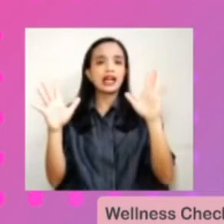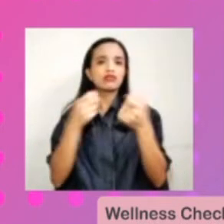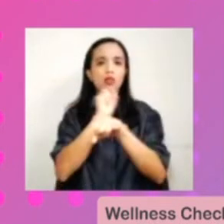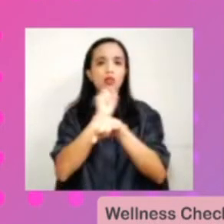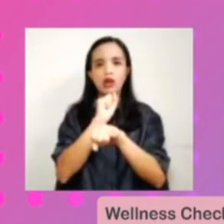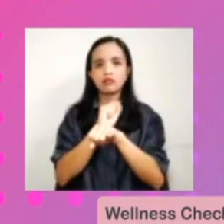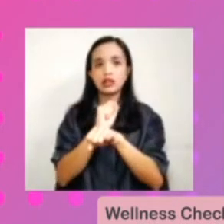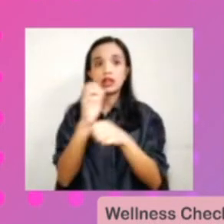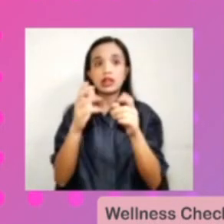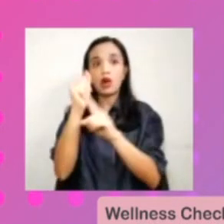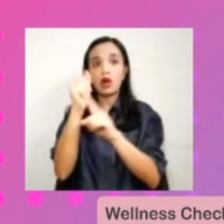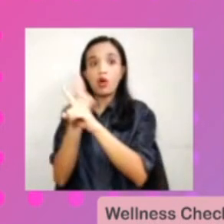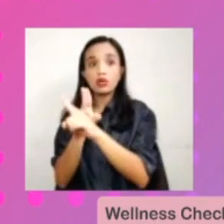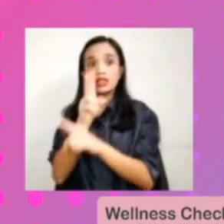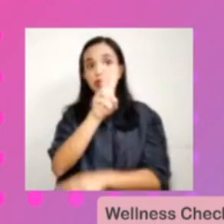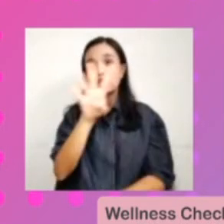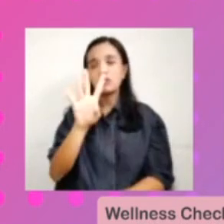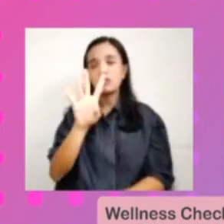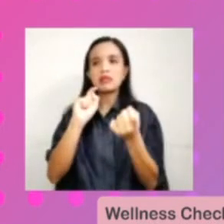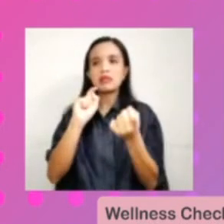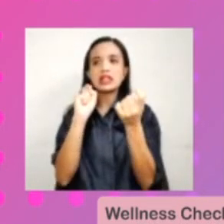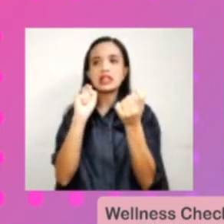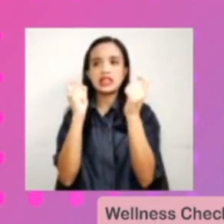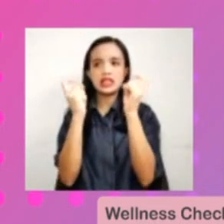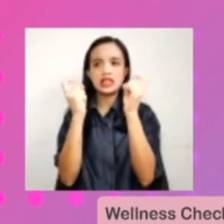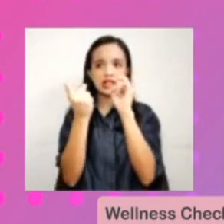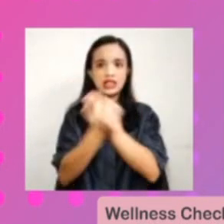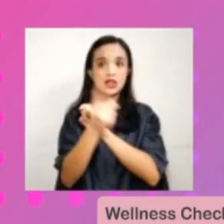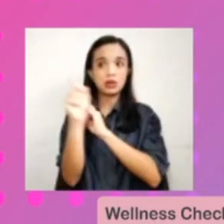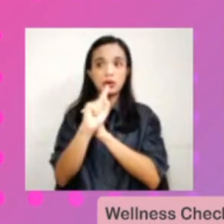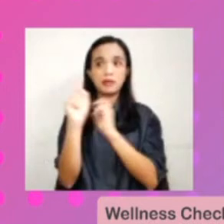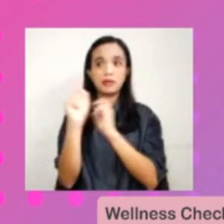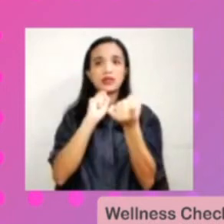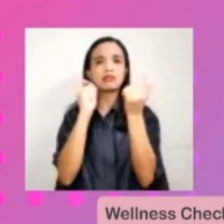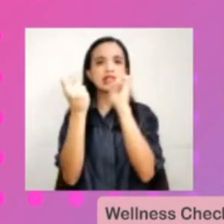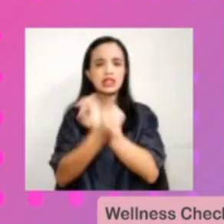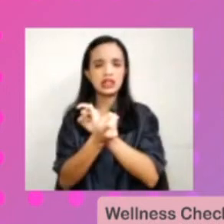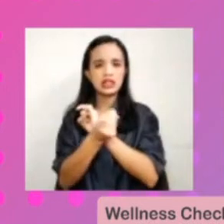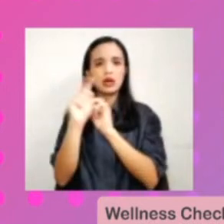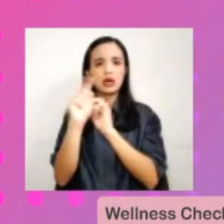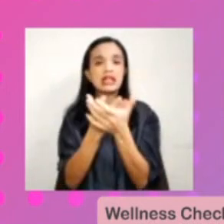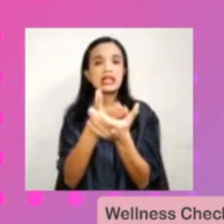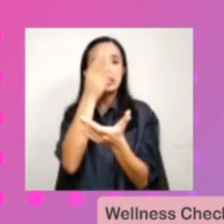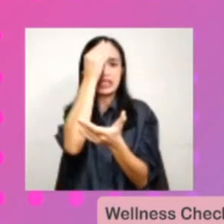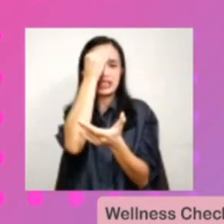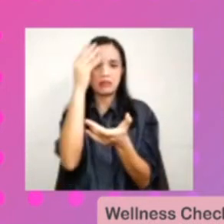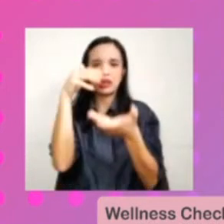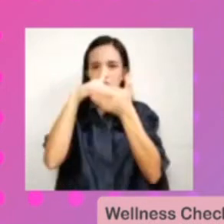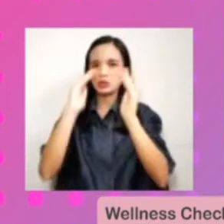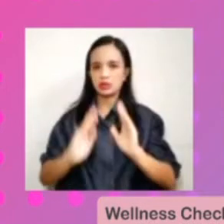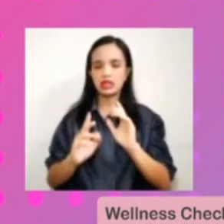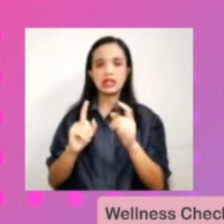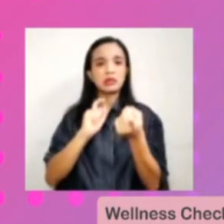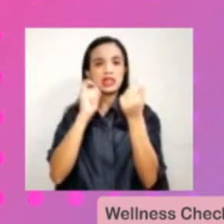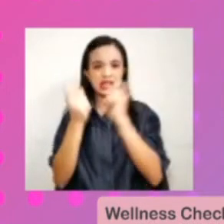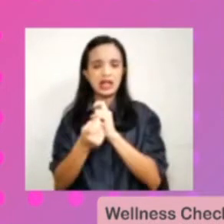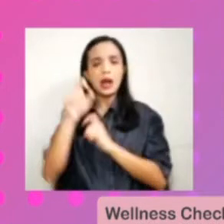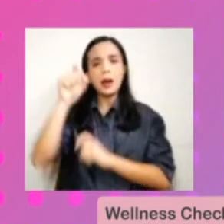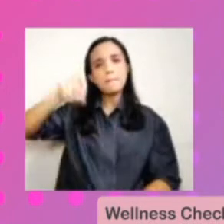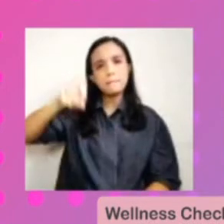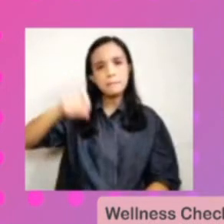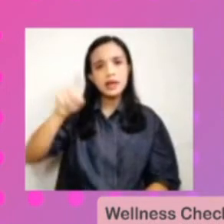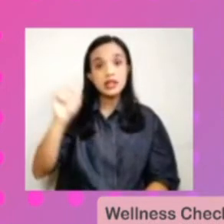learning fun, and be a safe space for them, and of course, give a light workload. Kasi di